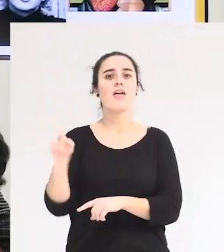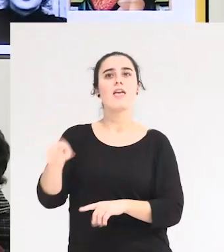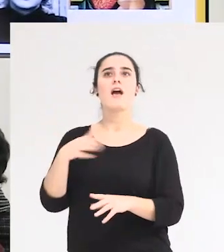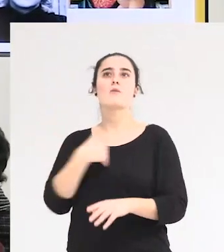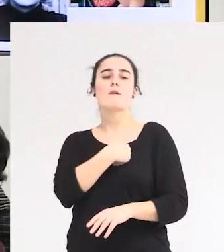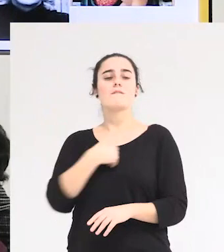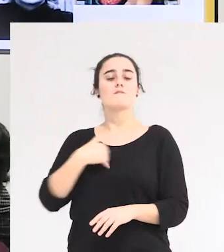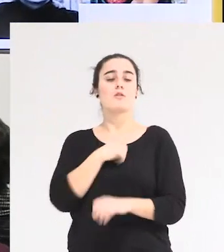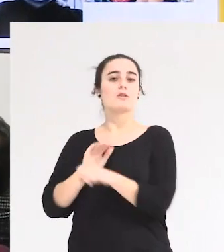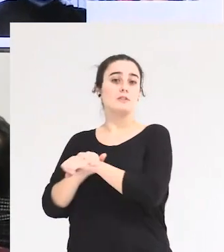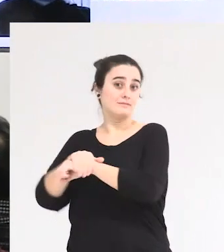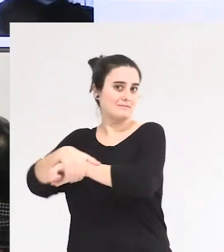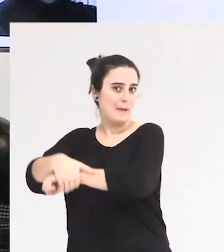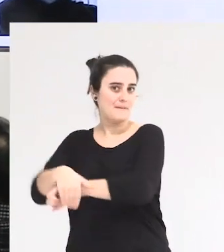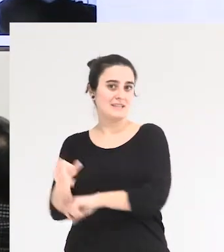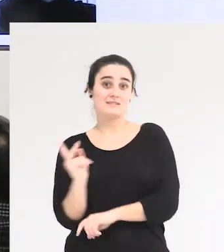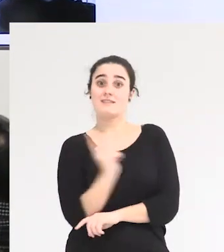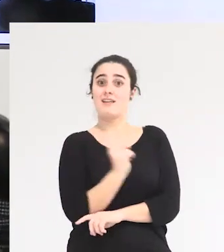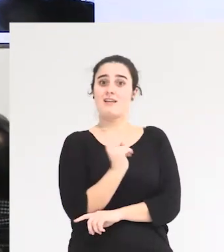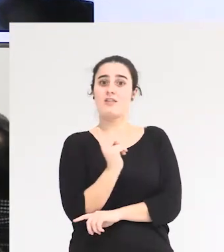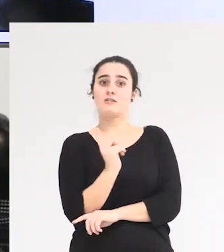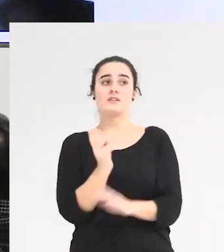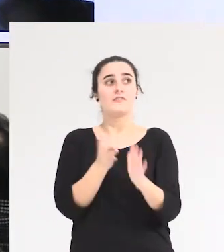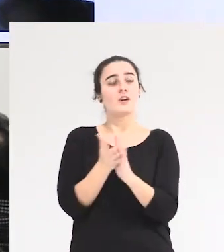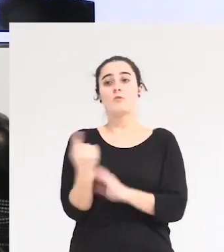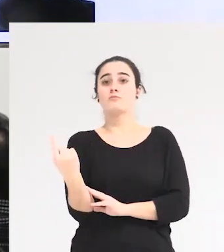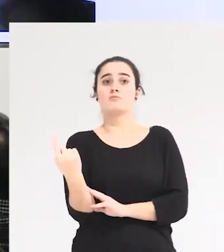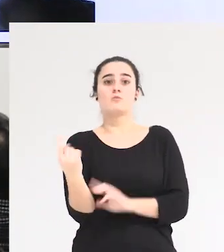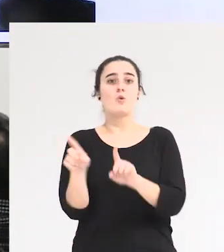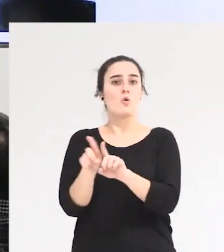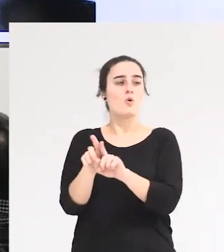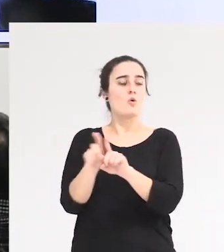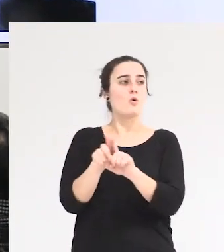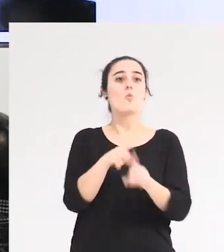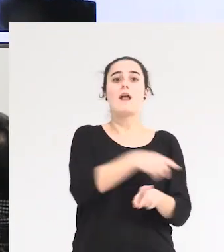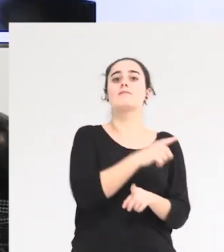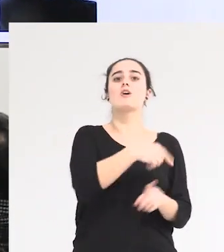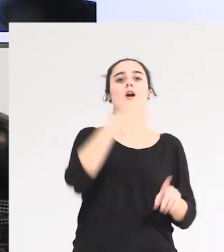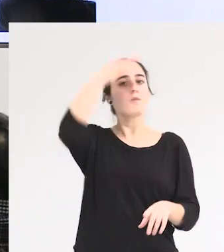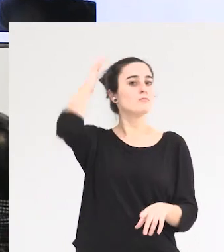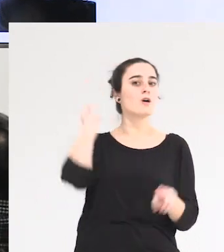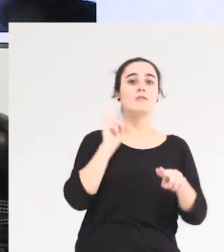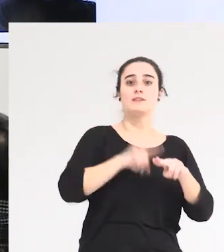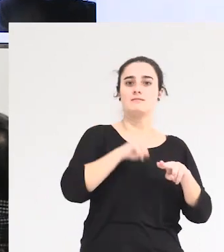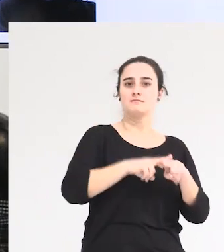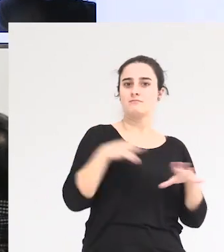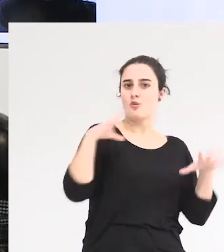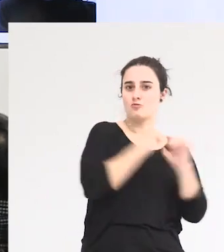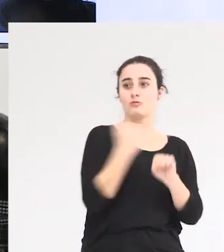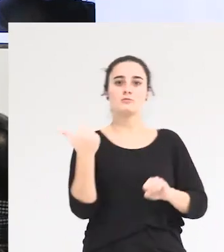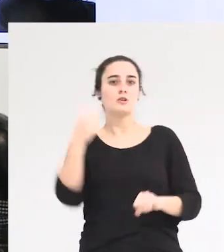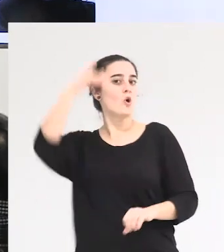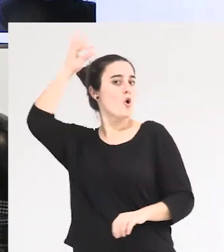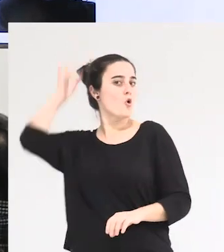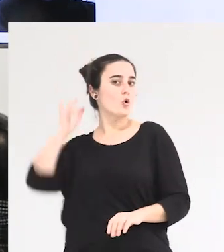hori betetzen zuena, bai? Bata zen hile marroia zeukana, hile iluna zeukana, eta bestea rubia. Hori ere,